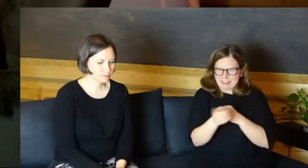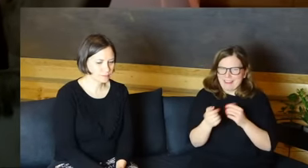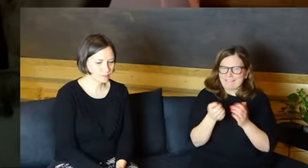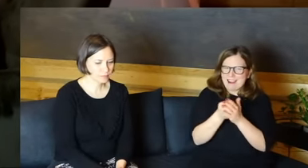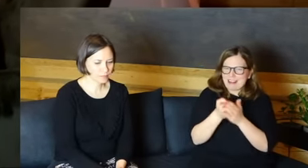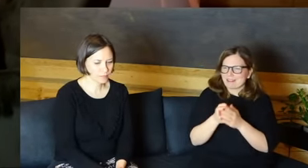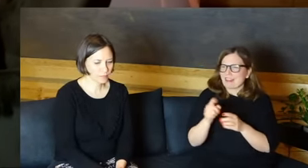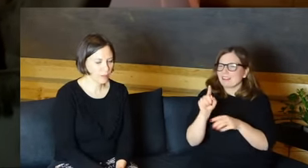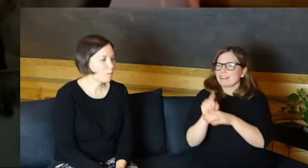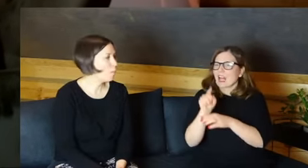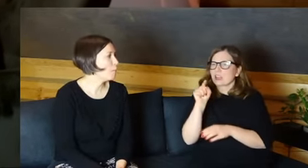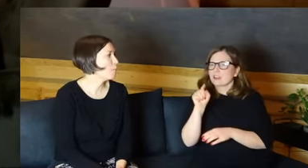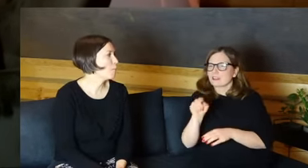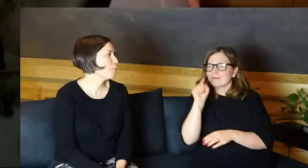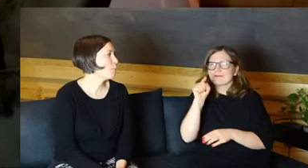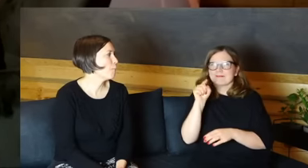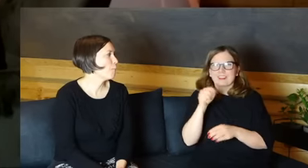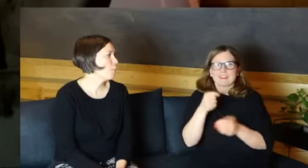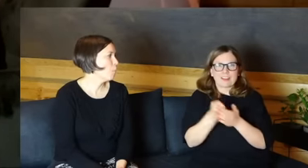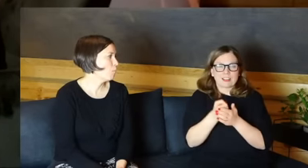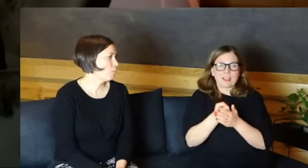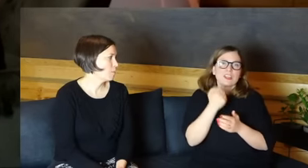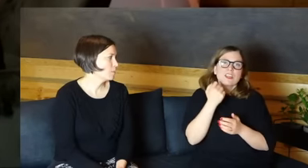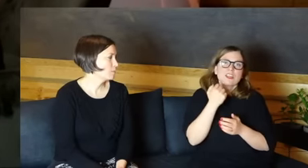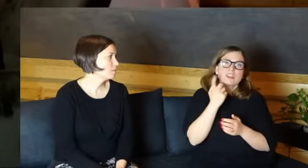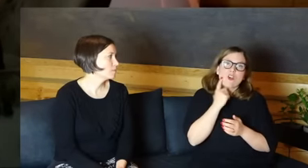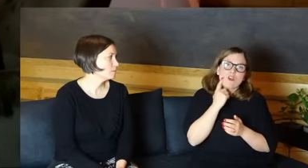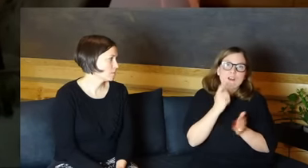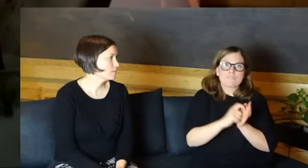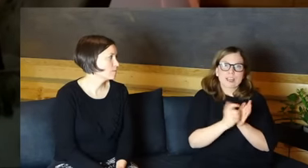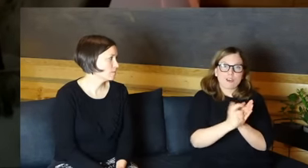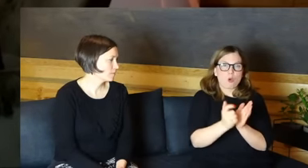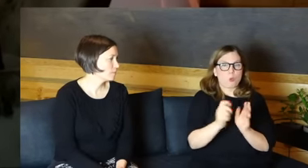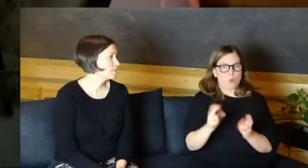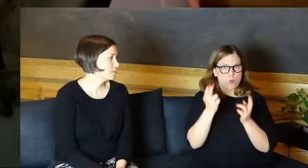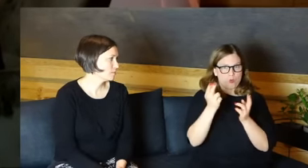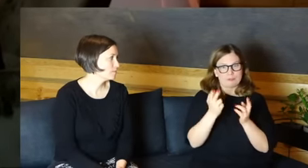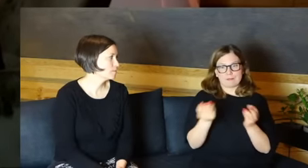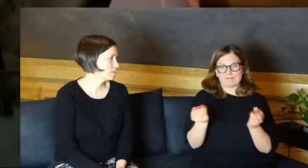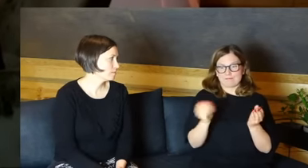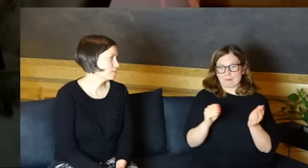klikkaa sen tilattu kanava. Sinne tulee viikoittain ihan uutta sisältöä.